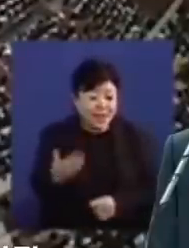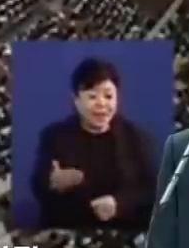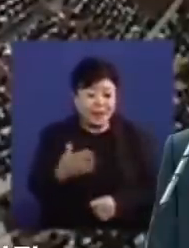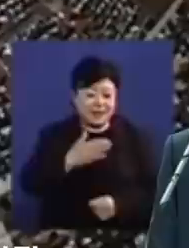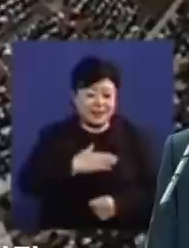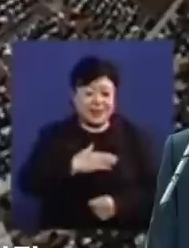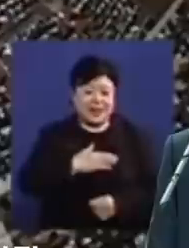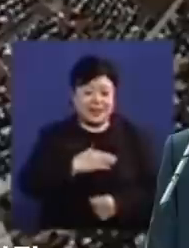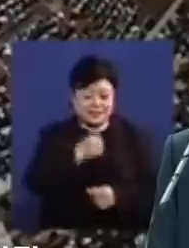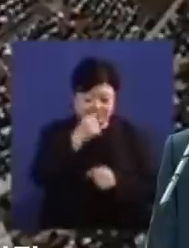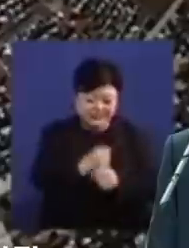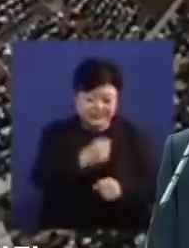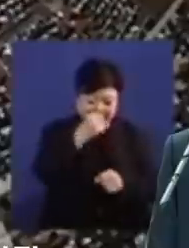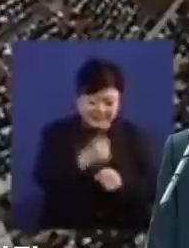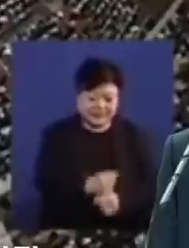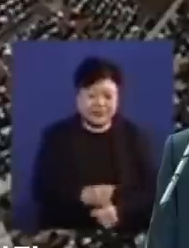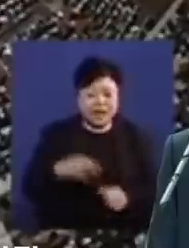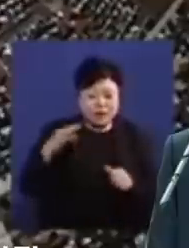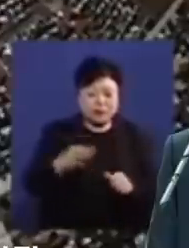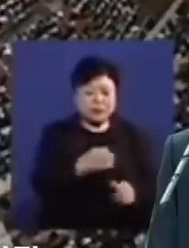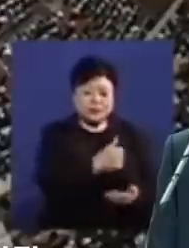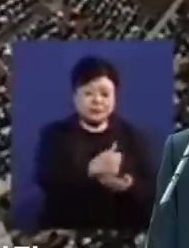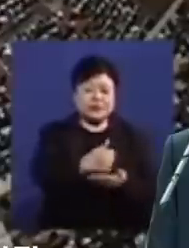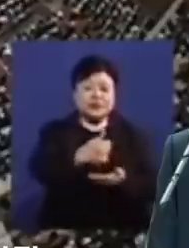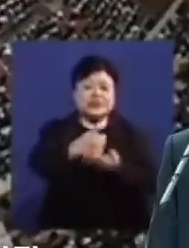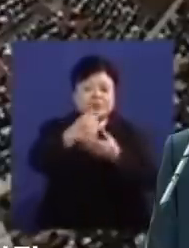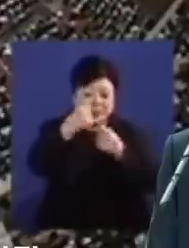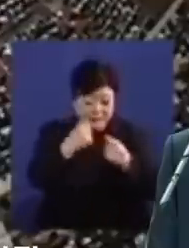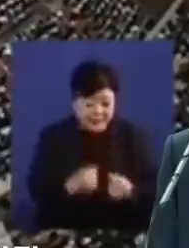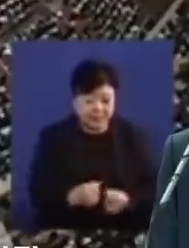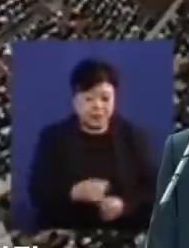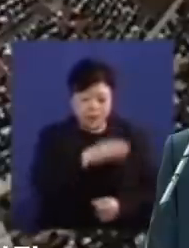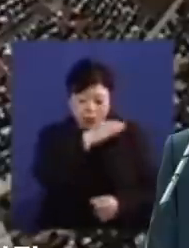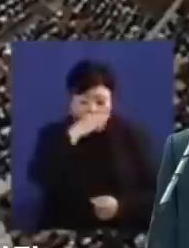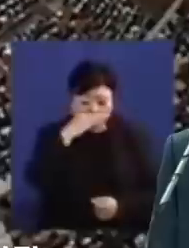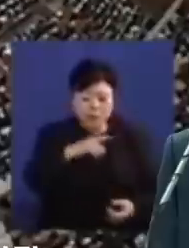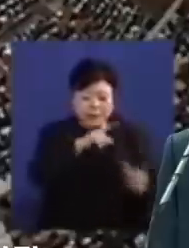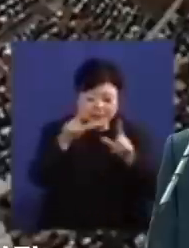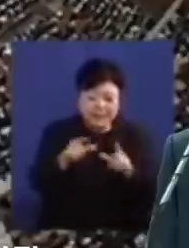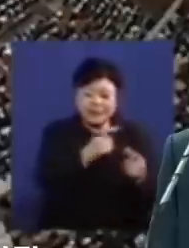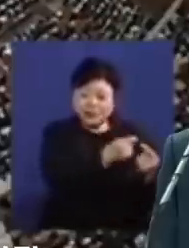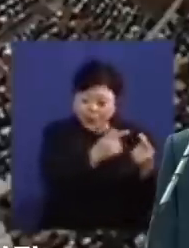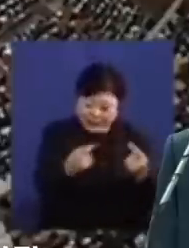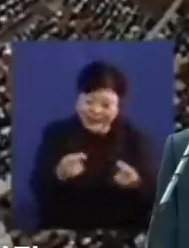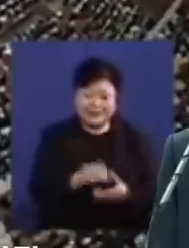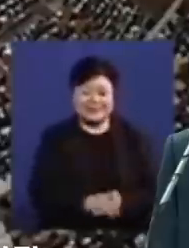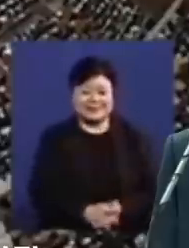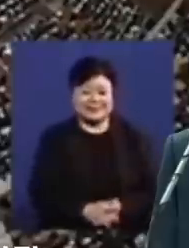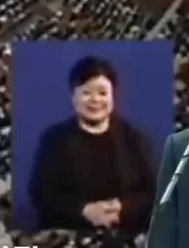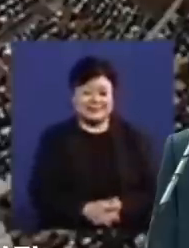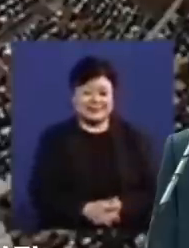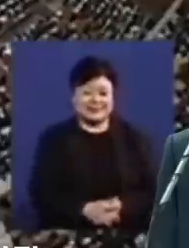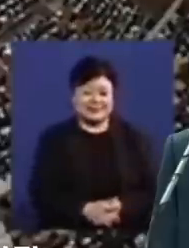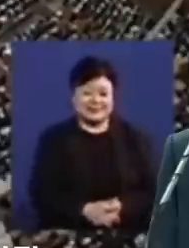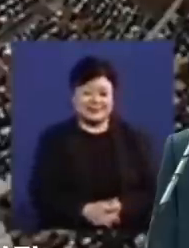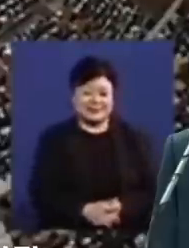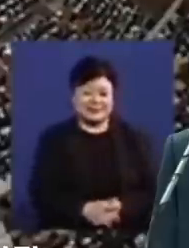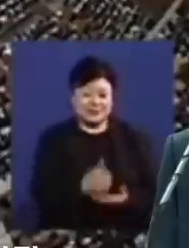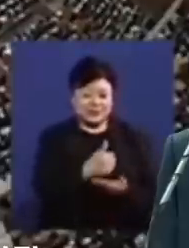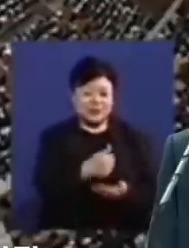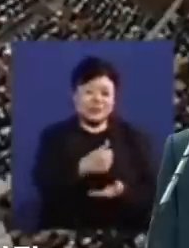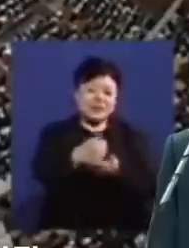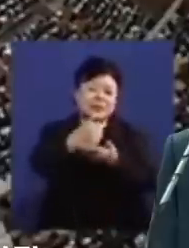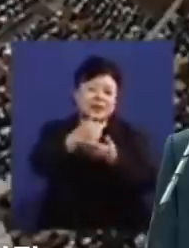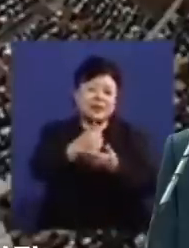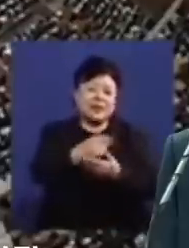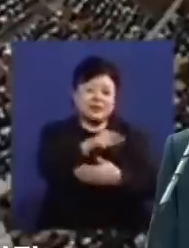나를 지으시고 나를 부르신 이를 섬기는 삶을 사는 것이 올바른 삶인 것입니다. 주님을 섬기면서